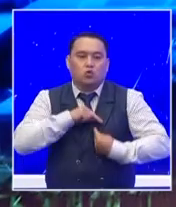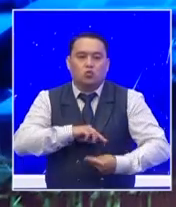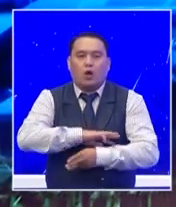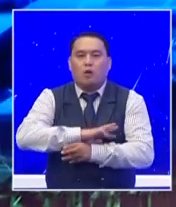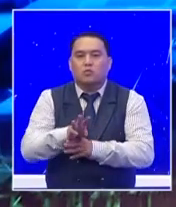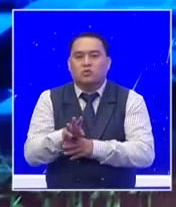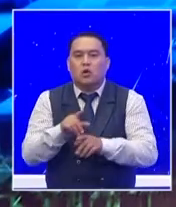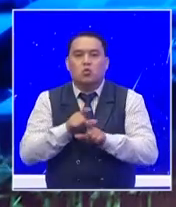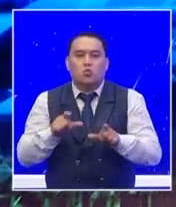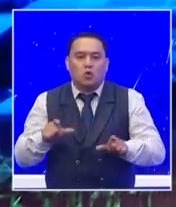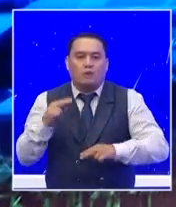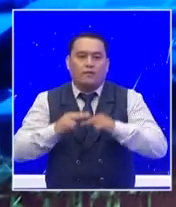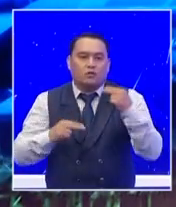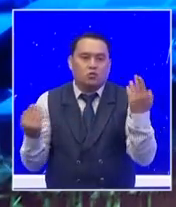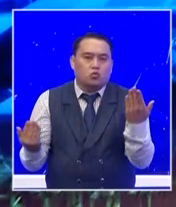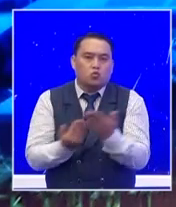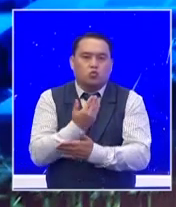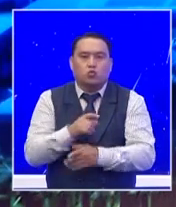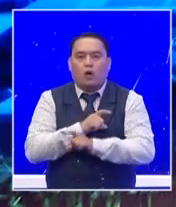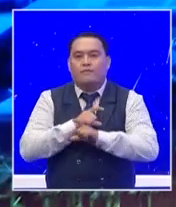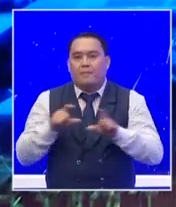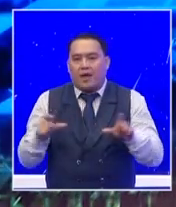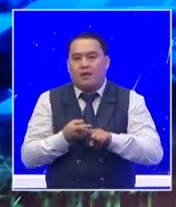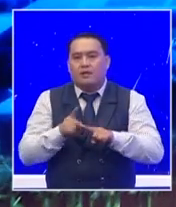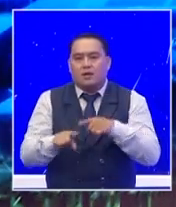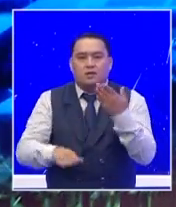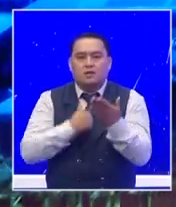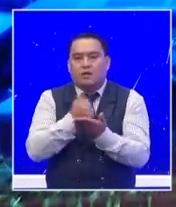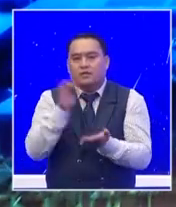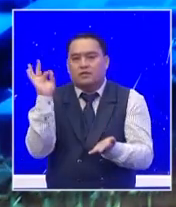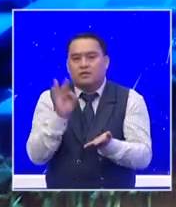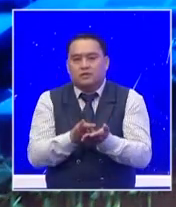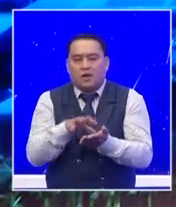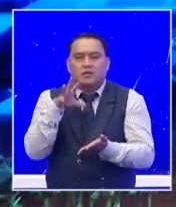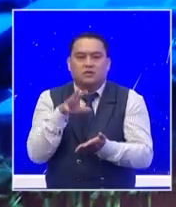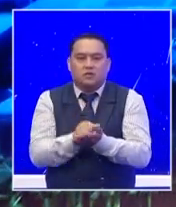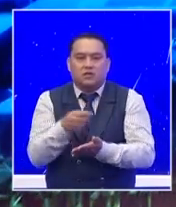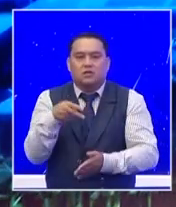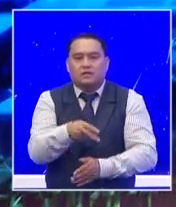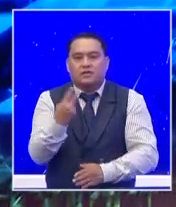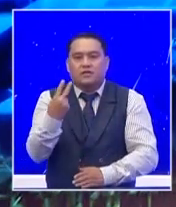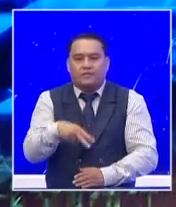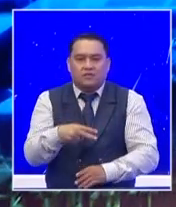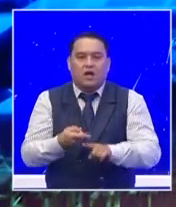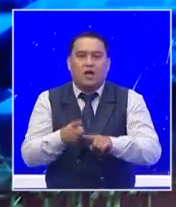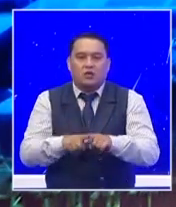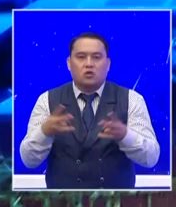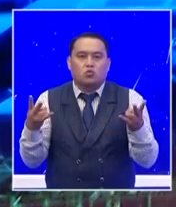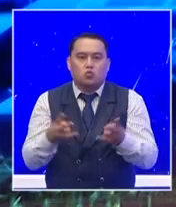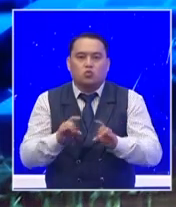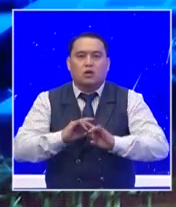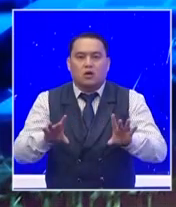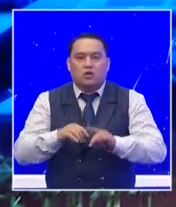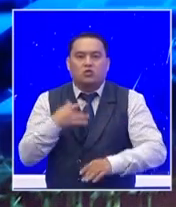Трудоустройство людей и возведение нужных социальных объектов – это основные задачи дорожной карты занятости 2020. И нужно отметить,